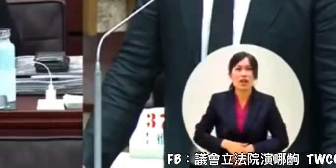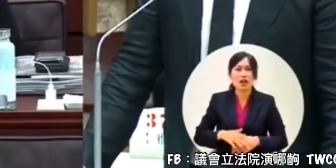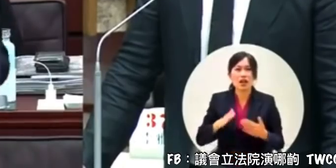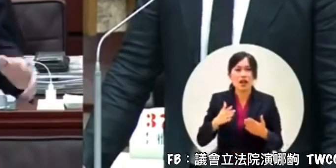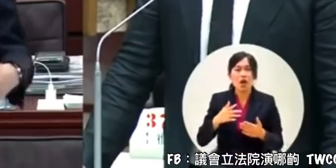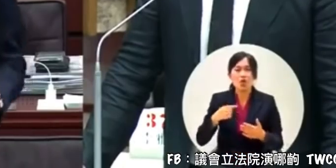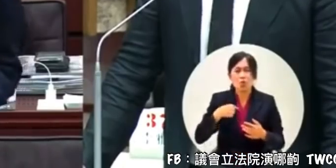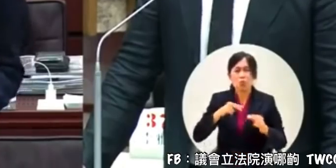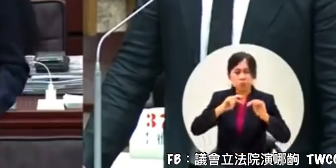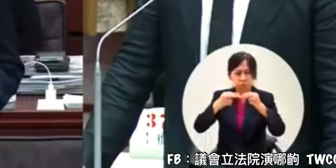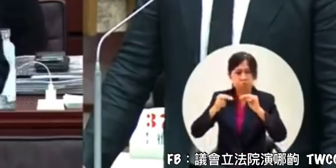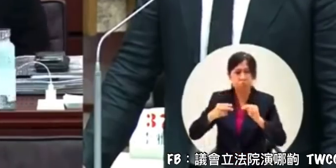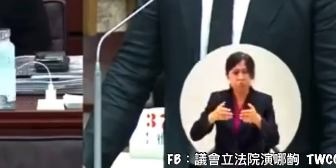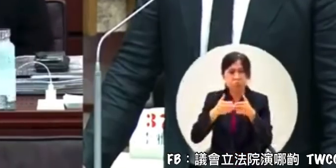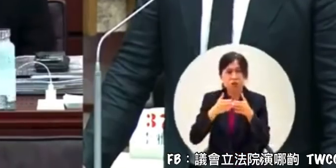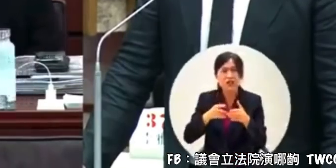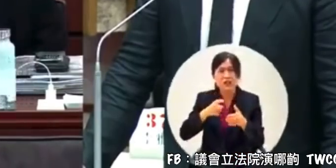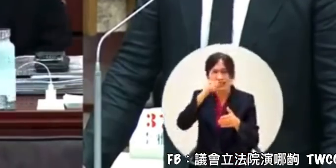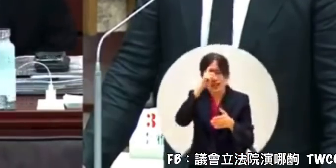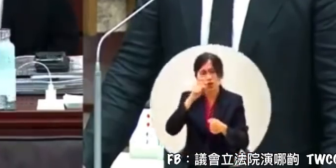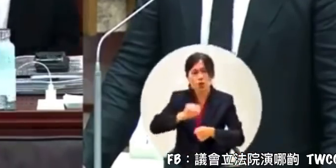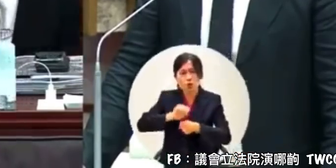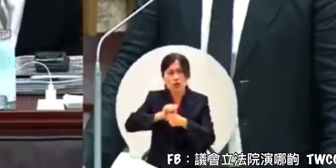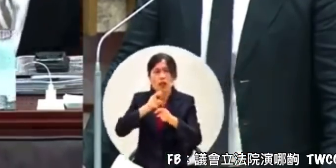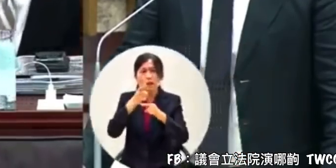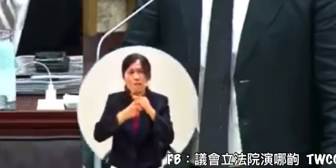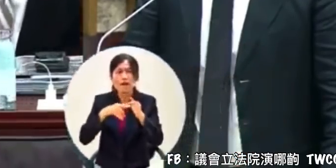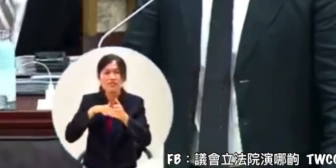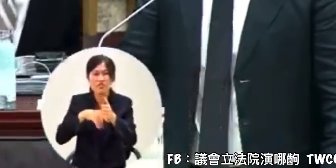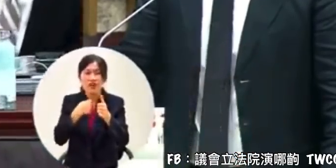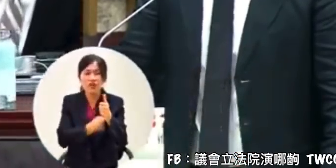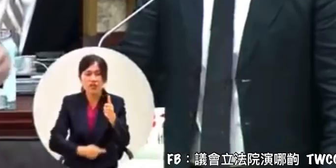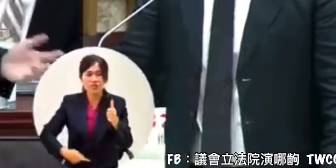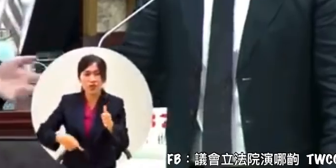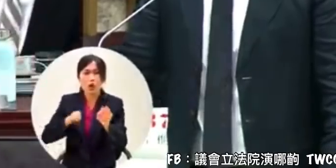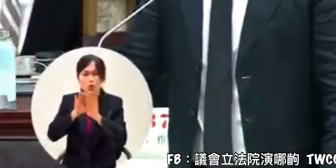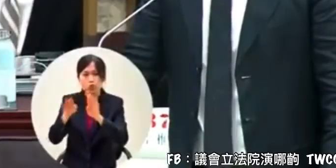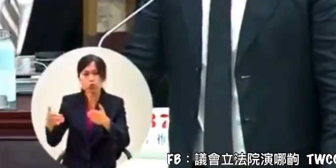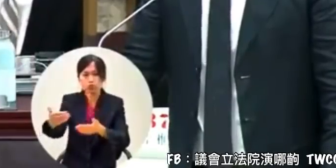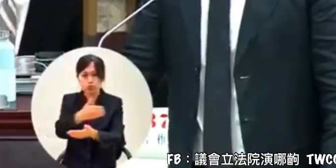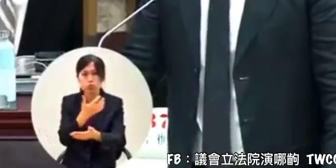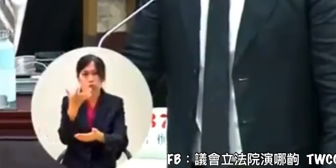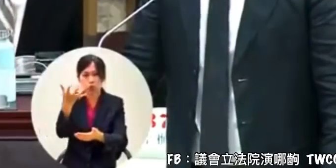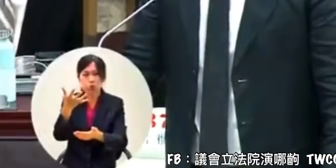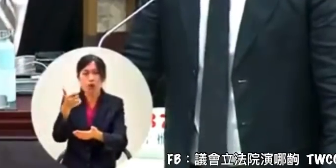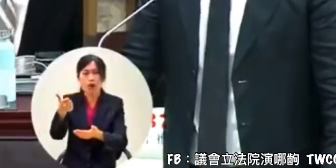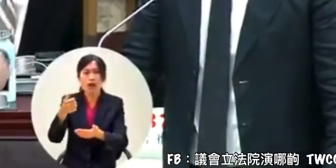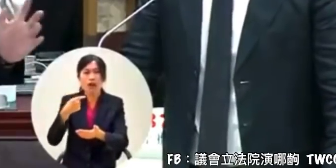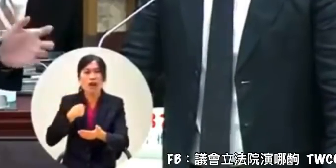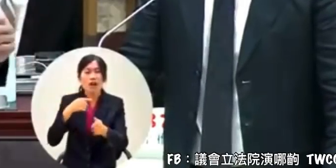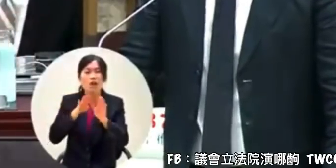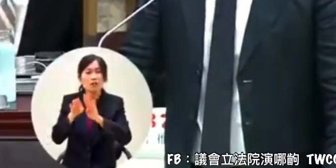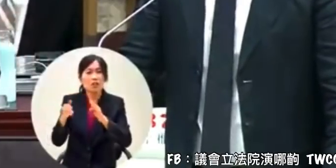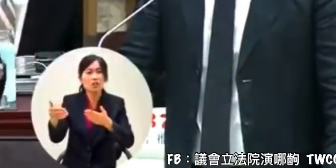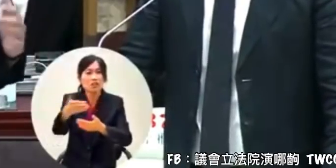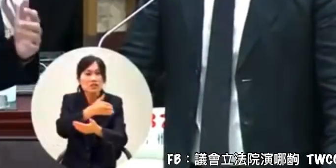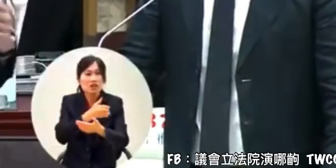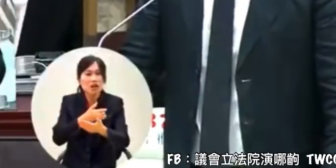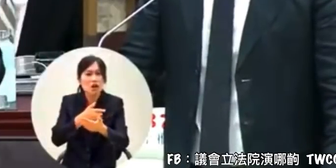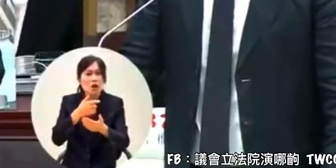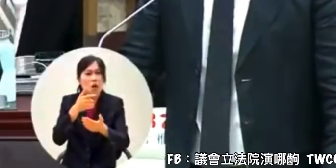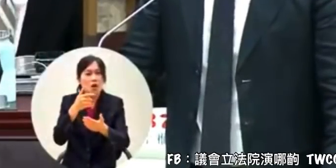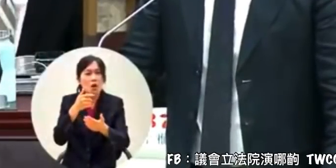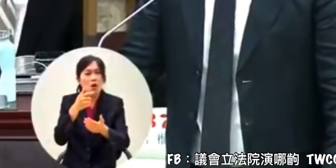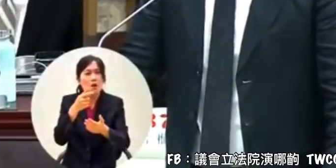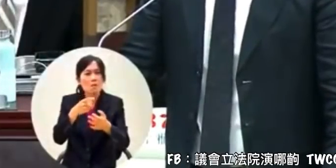调整，希望说能够增加半导体产业它的产值 营业额跟税收 那税收的部分它的产值只要用产值来算直接